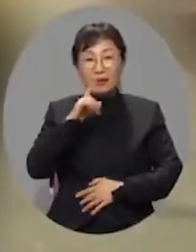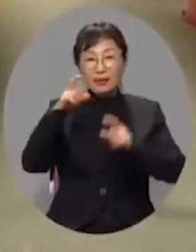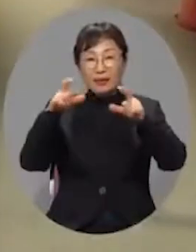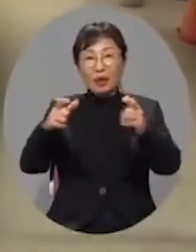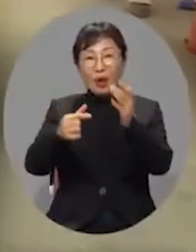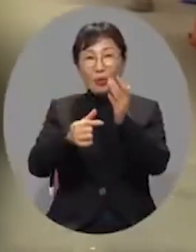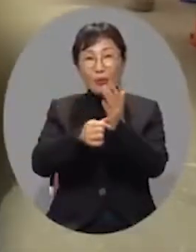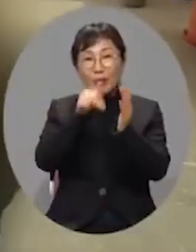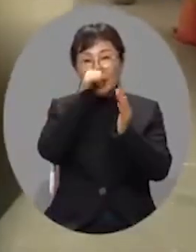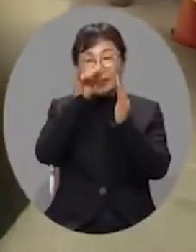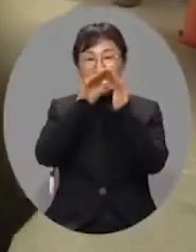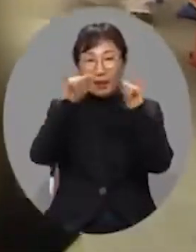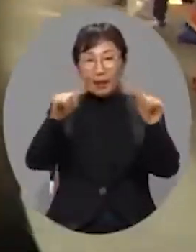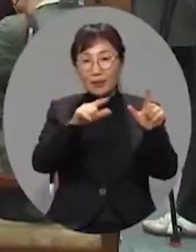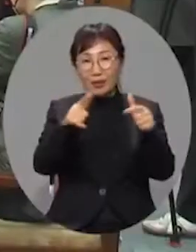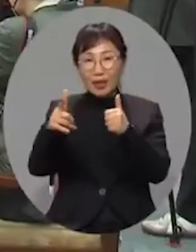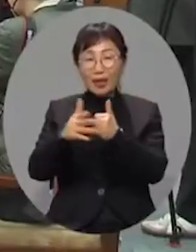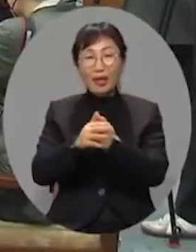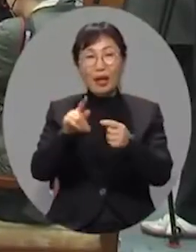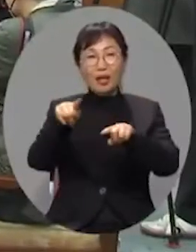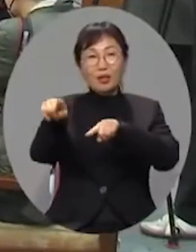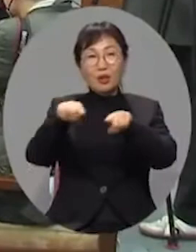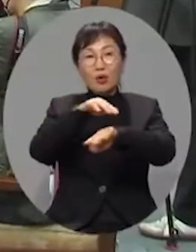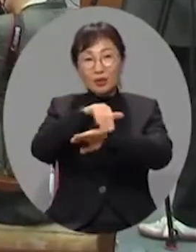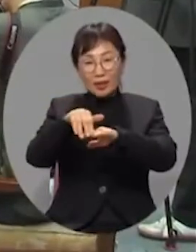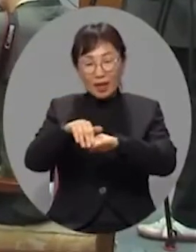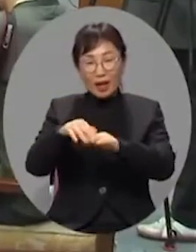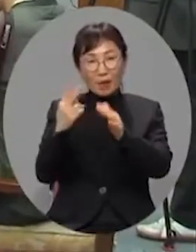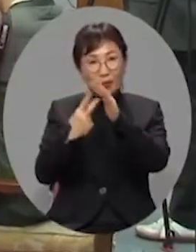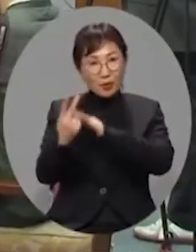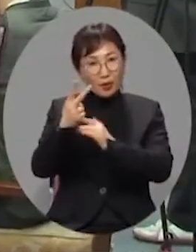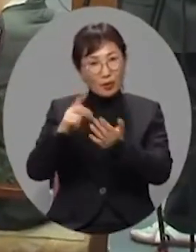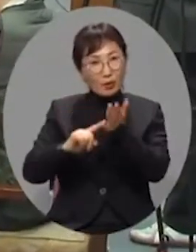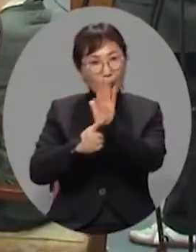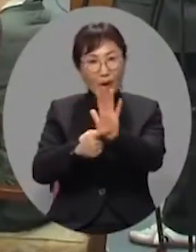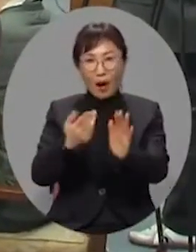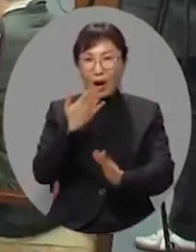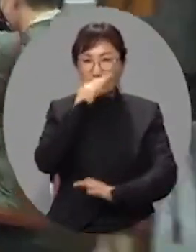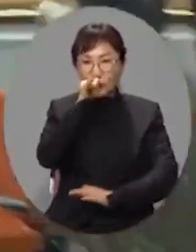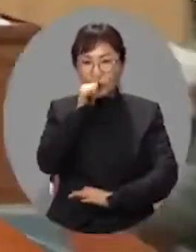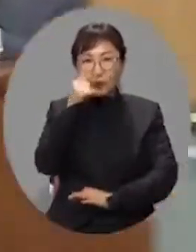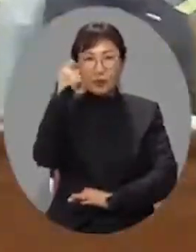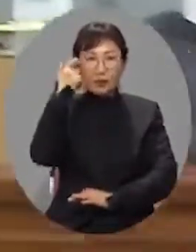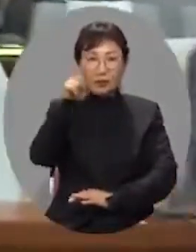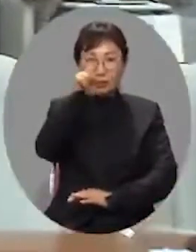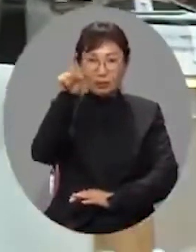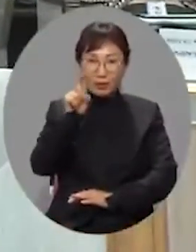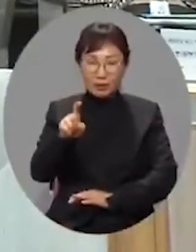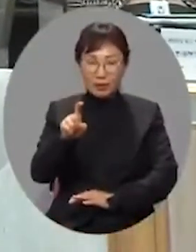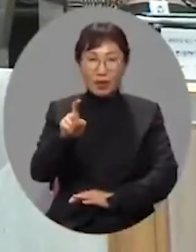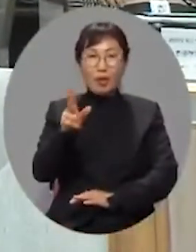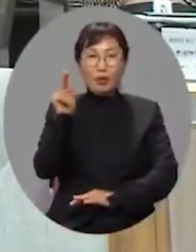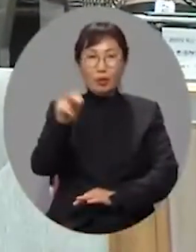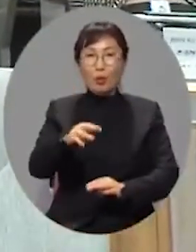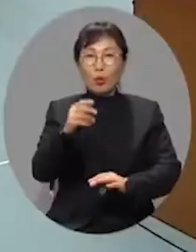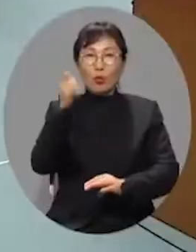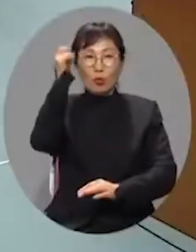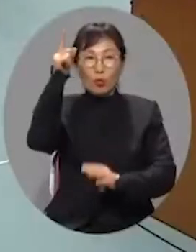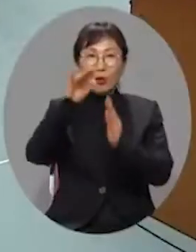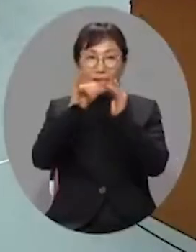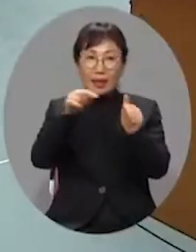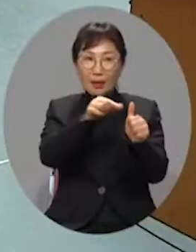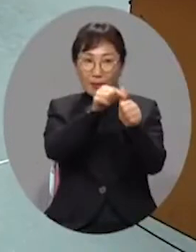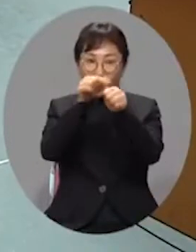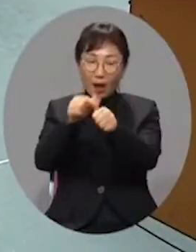유권자들에게 대한정당으로서의 정책과 비전을 제시할 수 있을지, 그리고 걸맞는 인재 영입이 이루어질 수